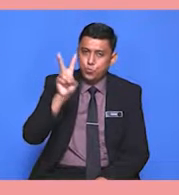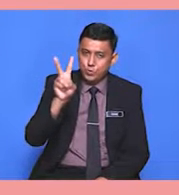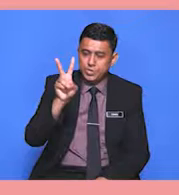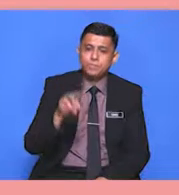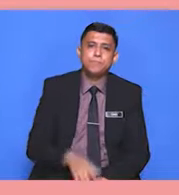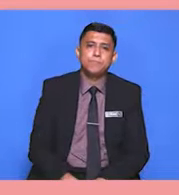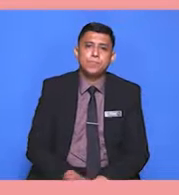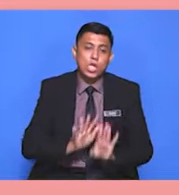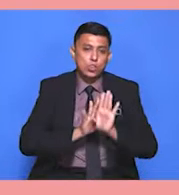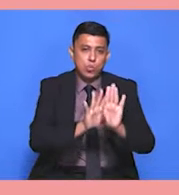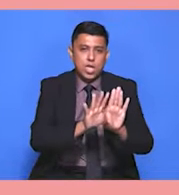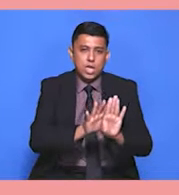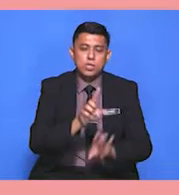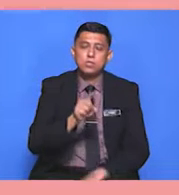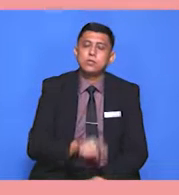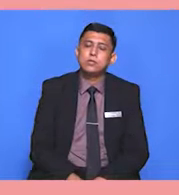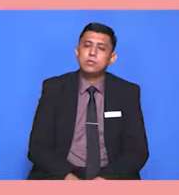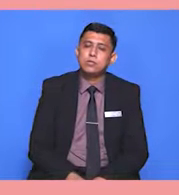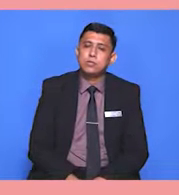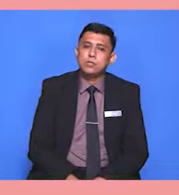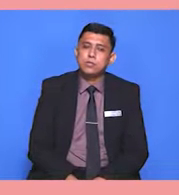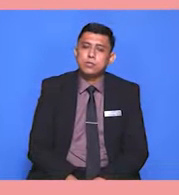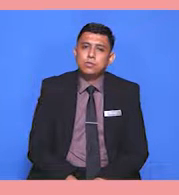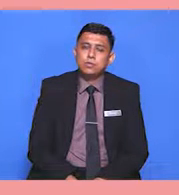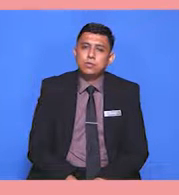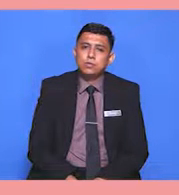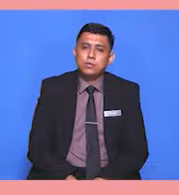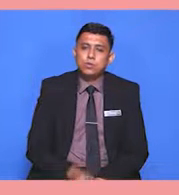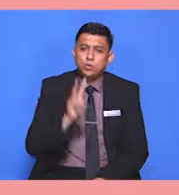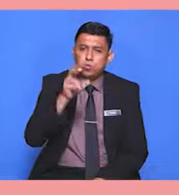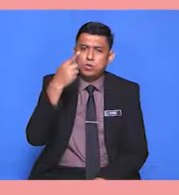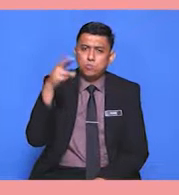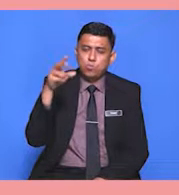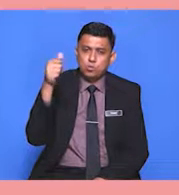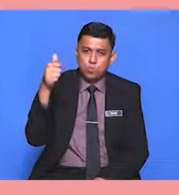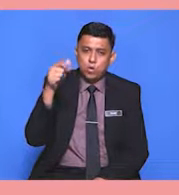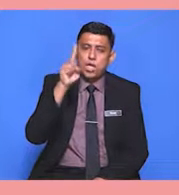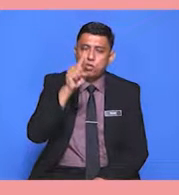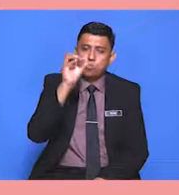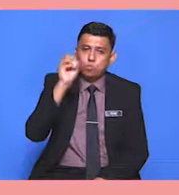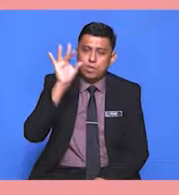110.2 tolak indeks harga tahun 2010 iaitu